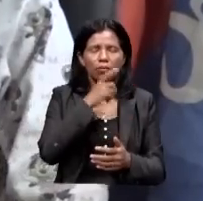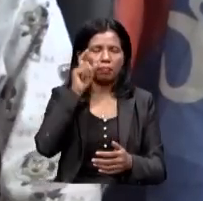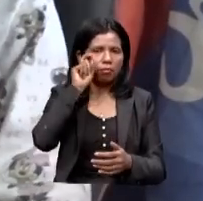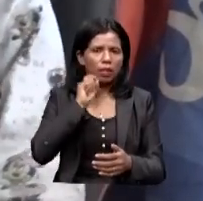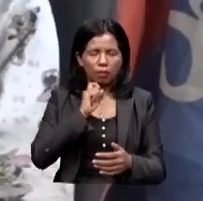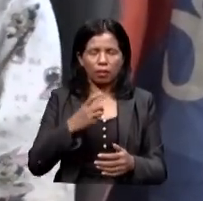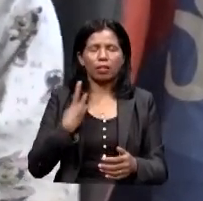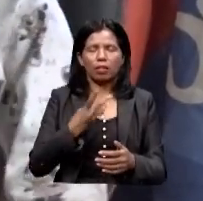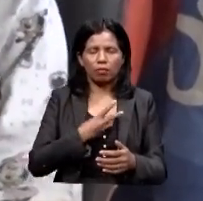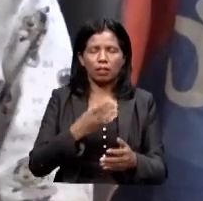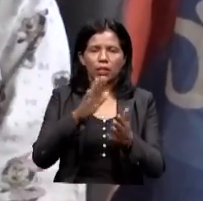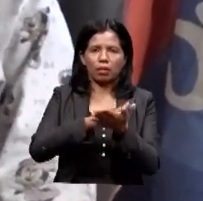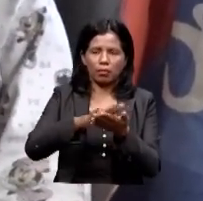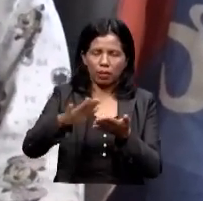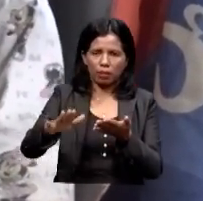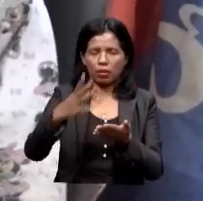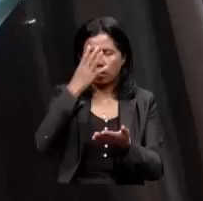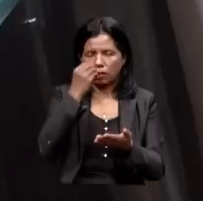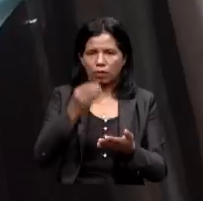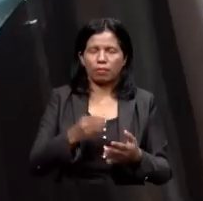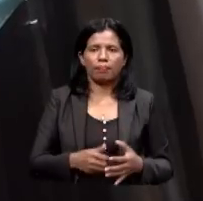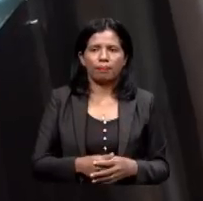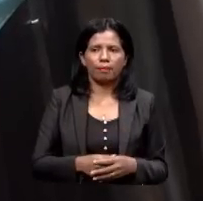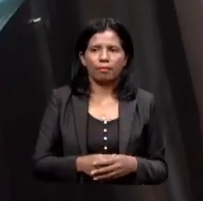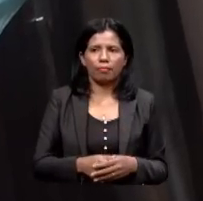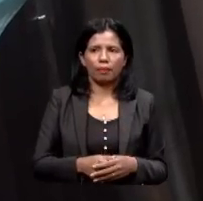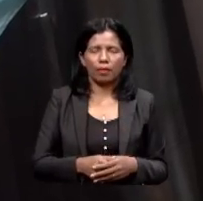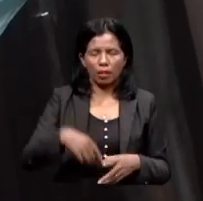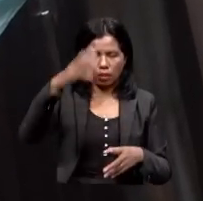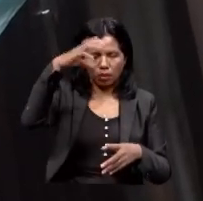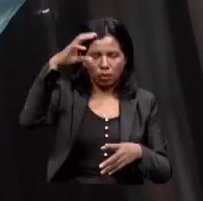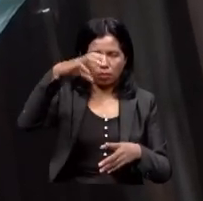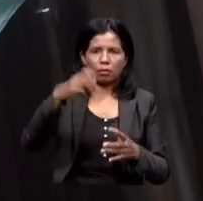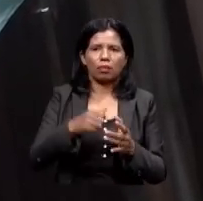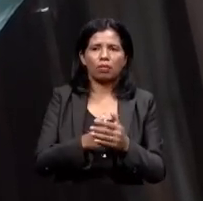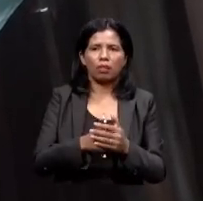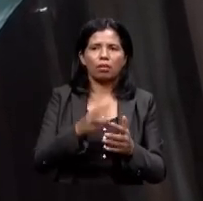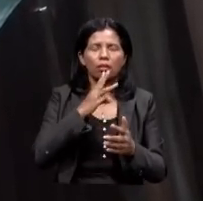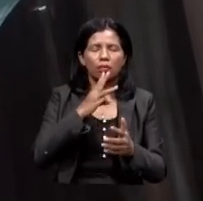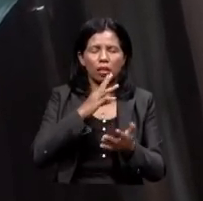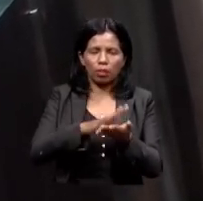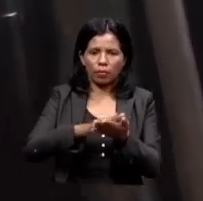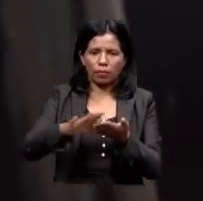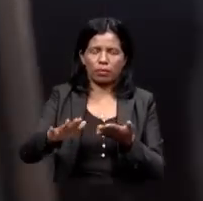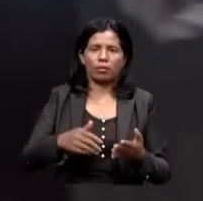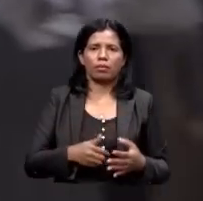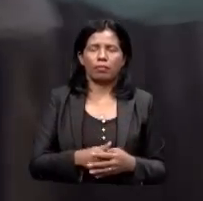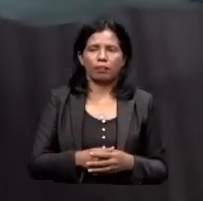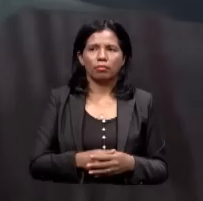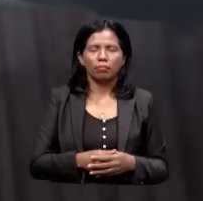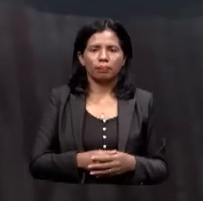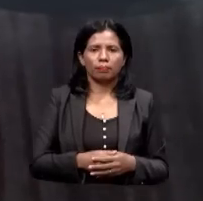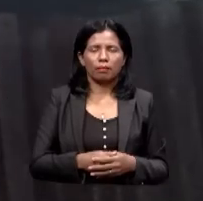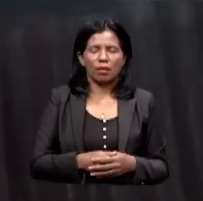ga saya nahe betul beli toba ga dan tempoh le saya ini udang buat mana tempoh udang ni bokoh tu lebah lebah ni